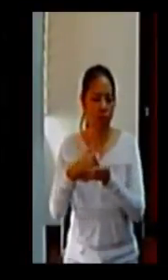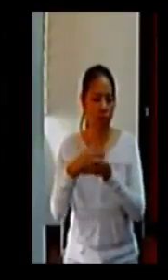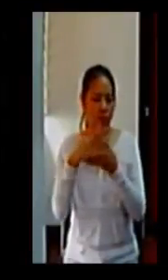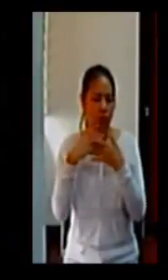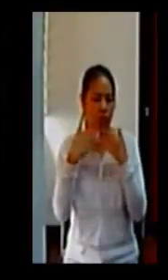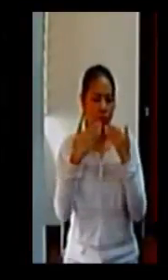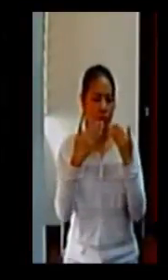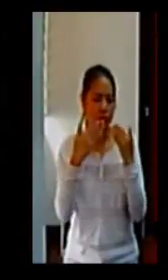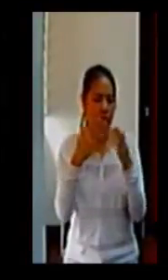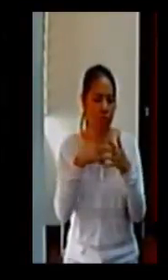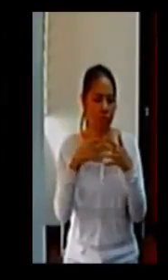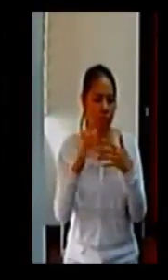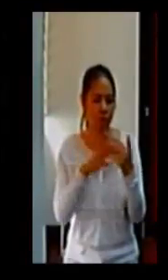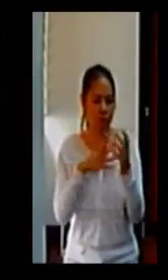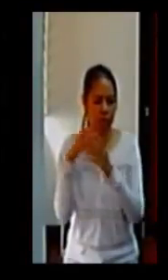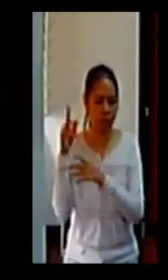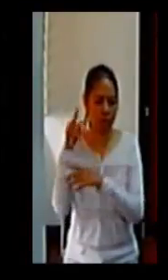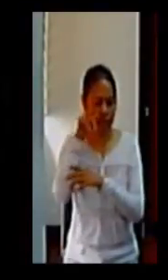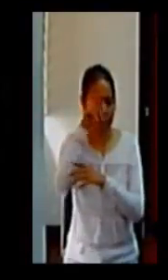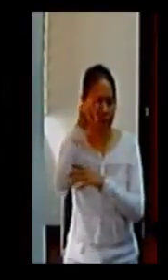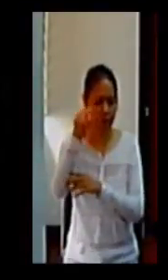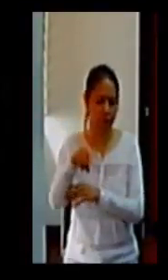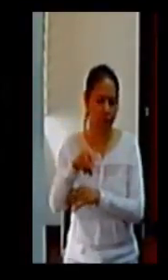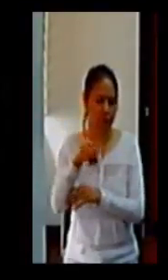kahit malayo ay andito kayo.